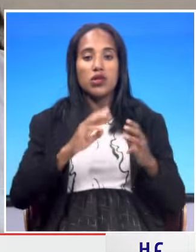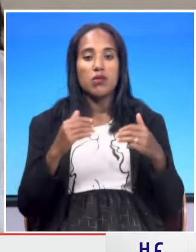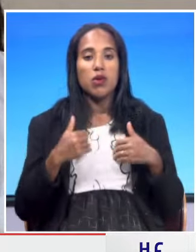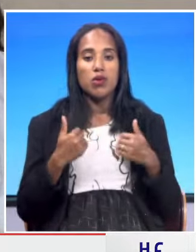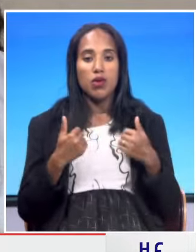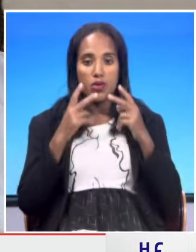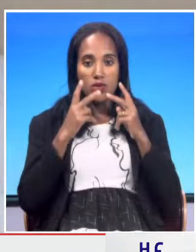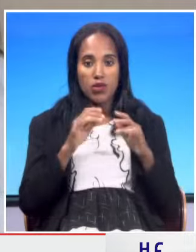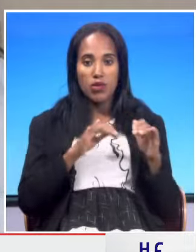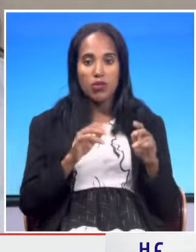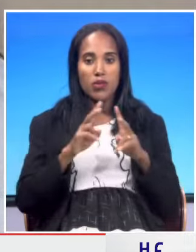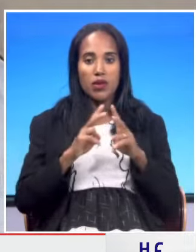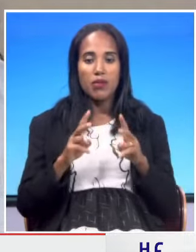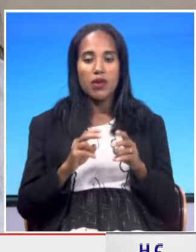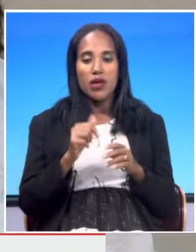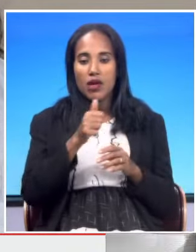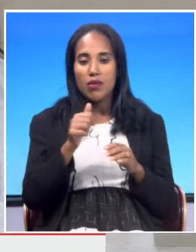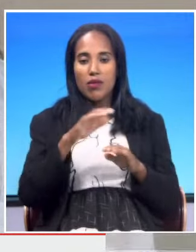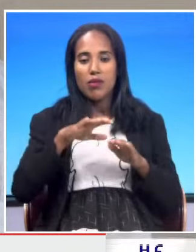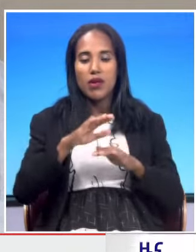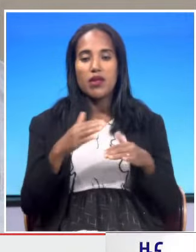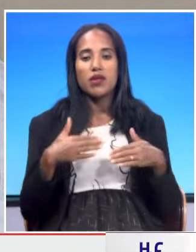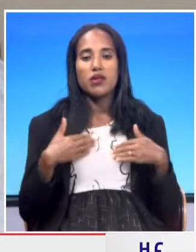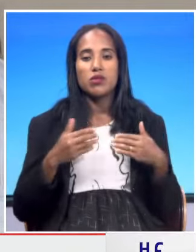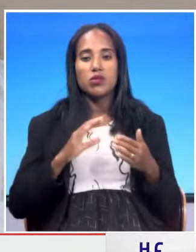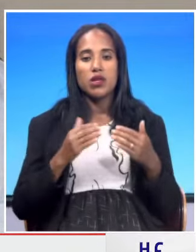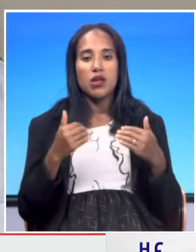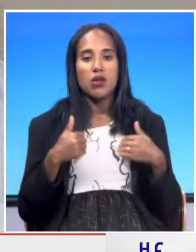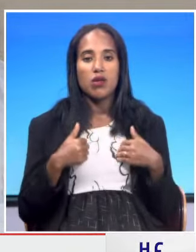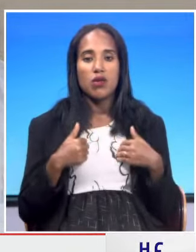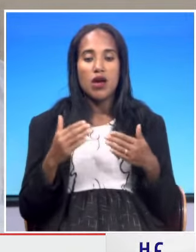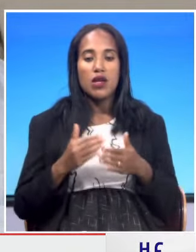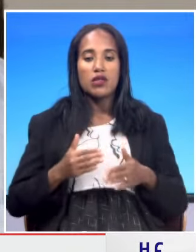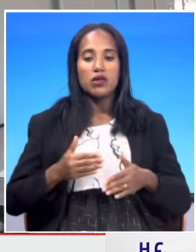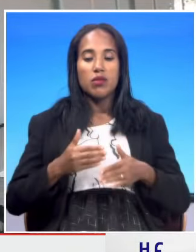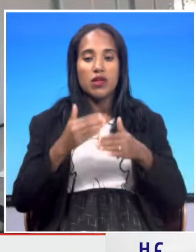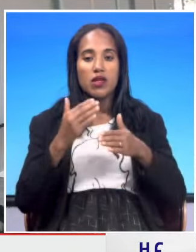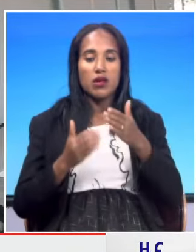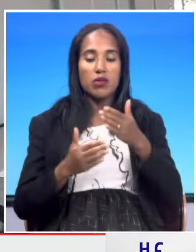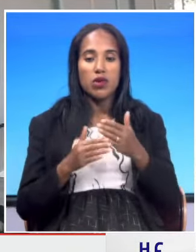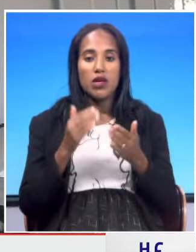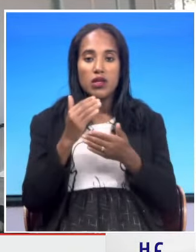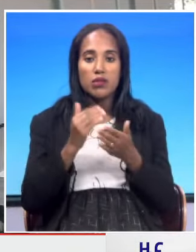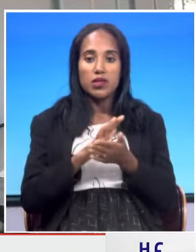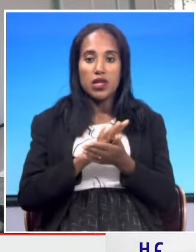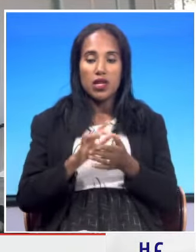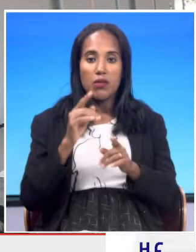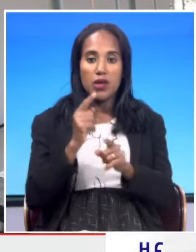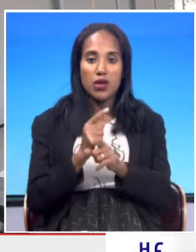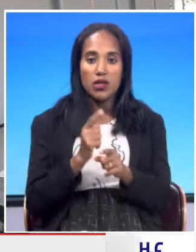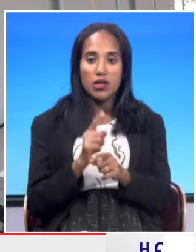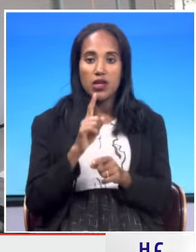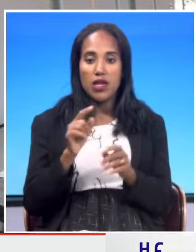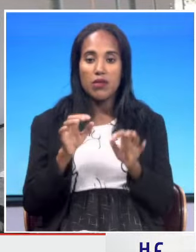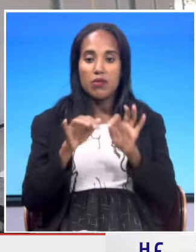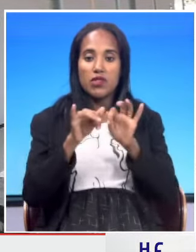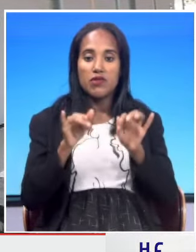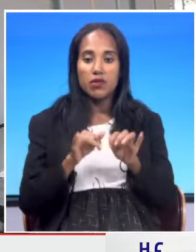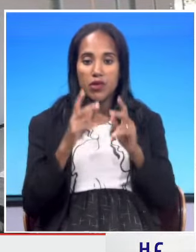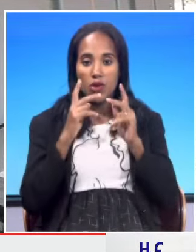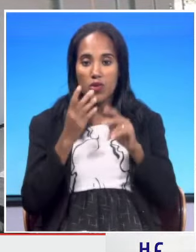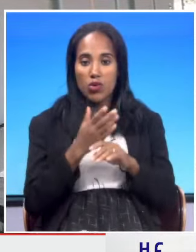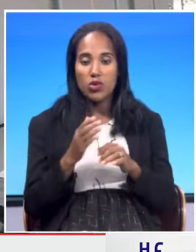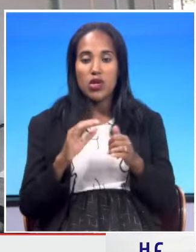ሁኔታ ስናይ ደግሞ በጣም ከምንም በላይ የተደሰትንበት ሁኔታ ነው ያለ። አዲስ ግንባታ ተገንብቶልናል። የትምህርት ጥራትን ለማረጋገጥ እንዳንድ መለኪያ ከሚታዩ